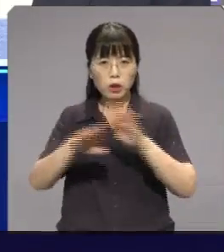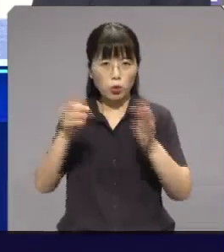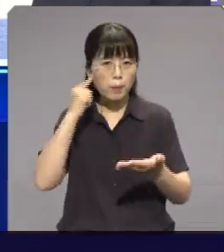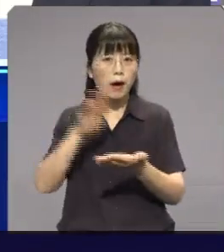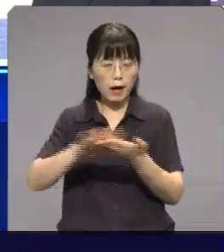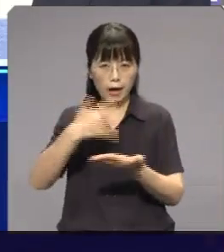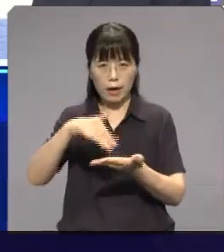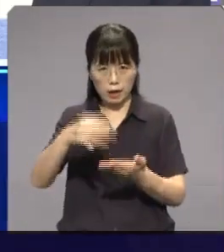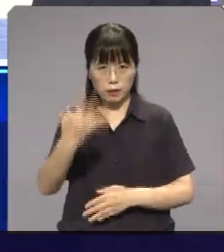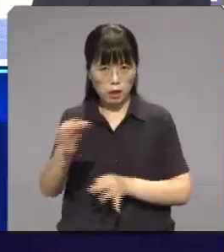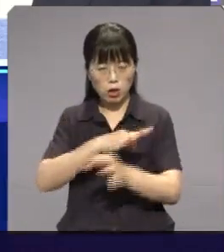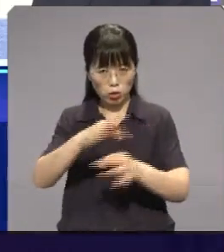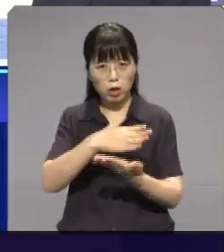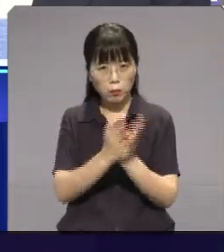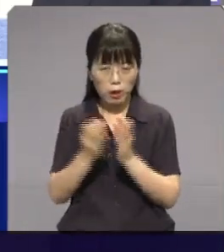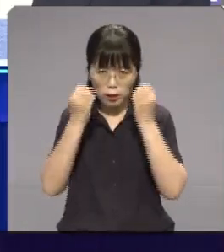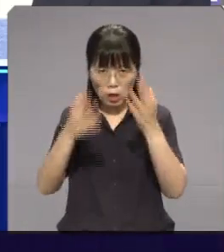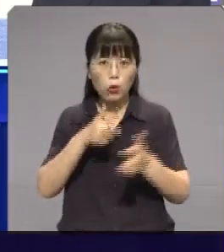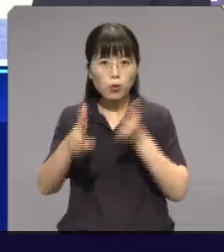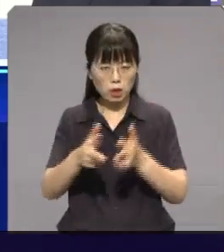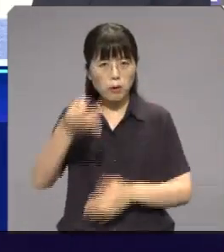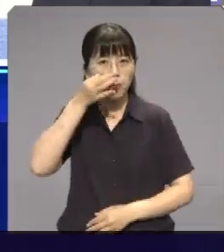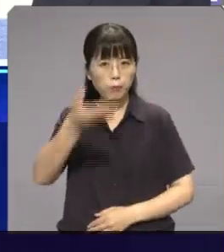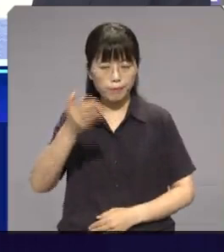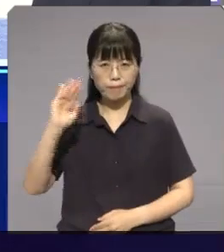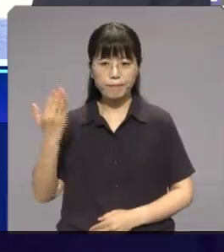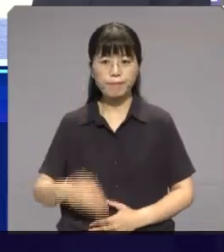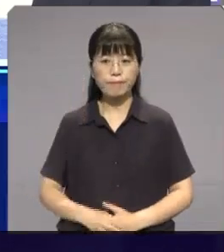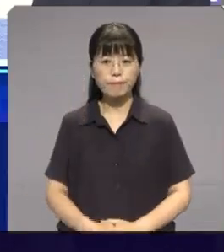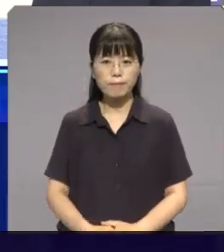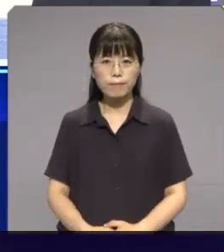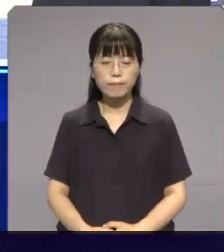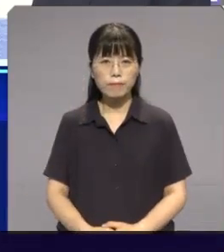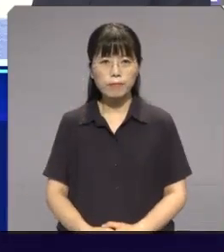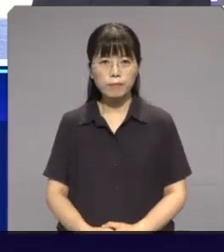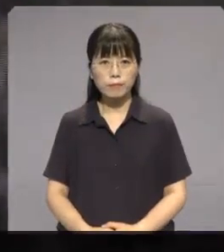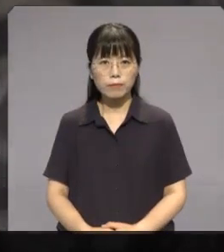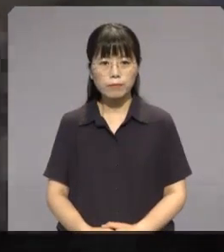평화 네 개 경제 분야에서 새로운 사업을 선보입니다. 권현 기자입니다.